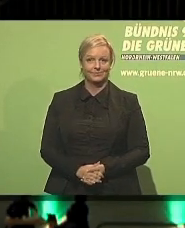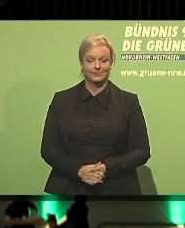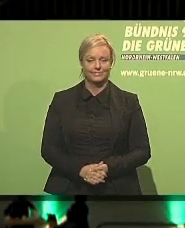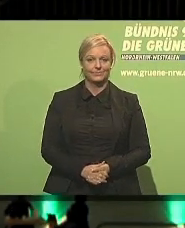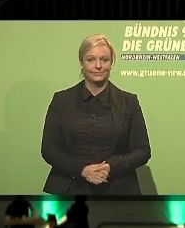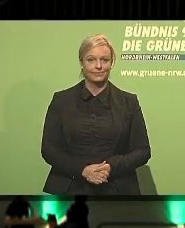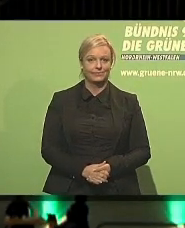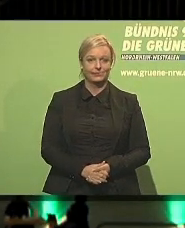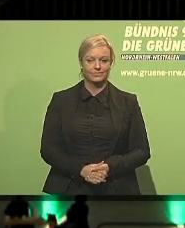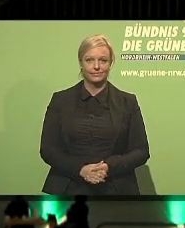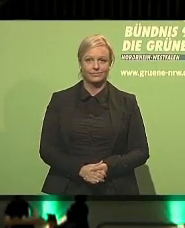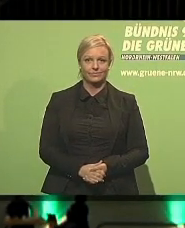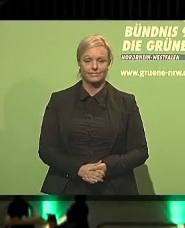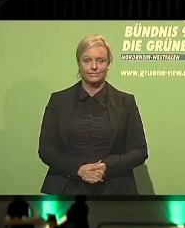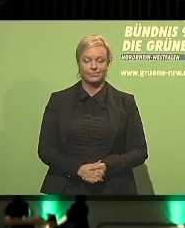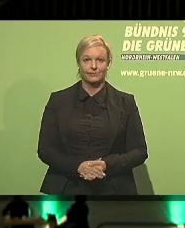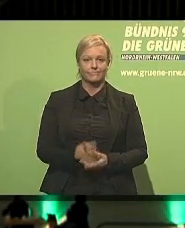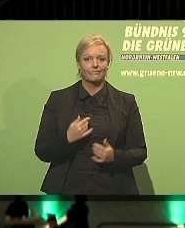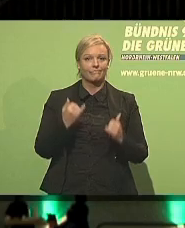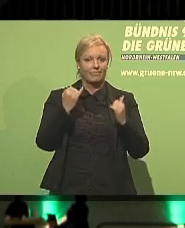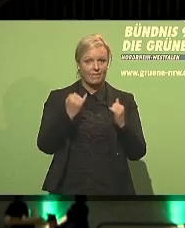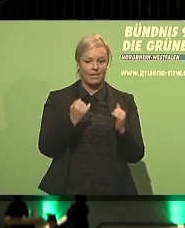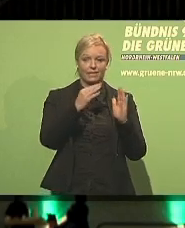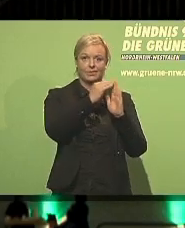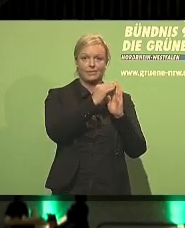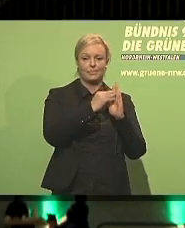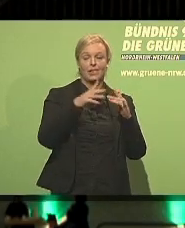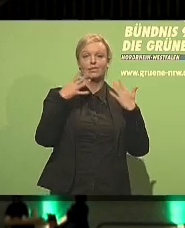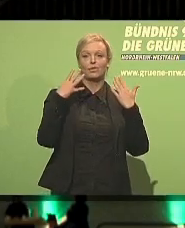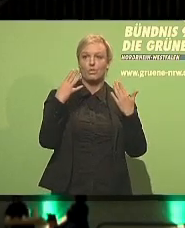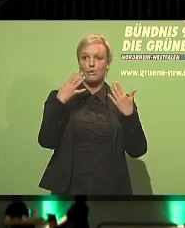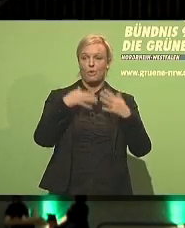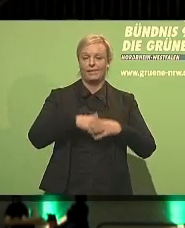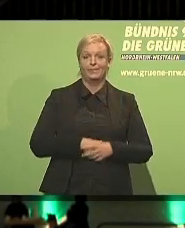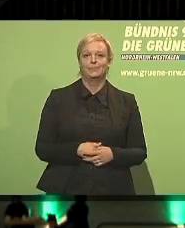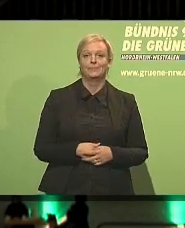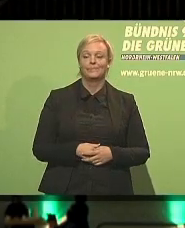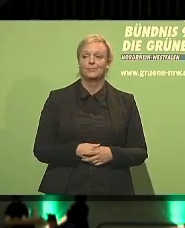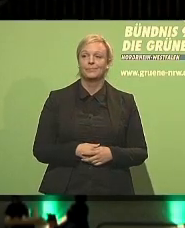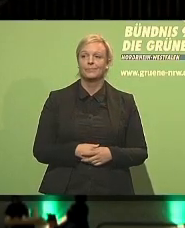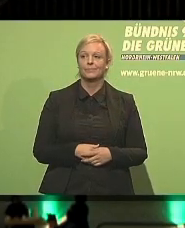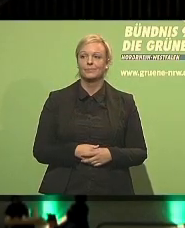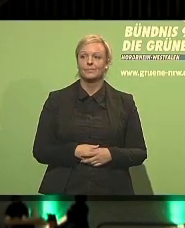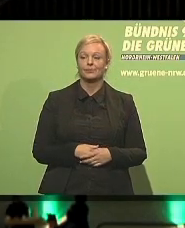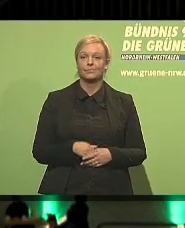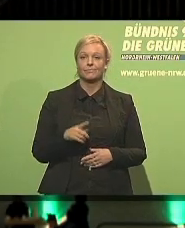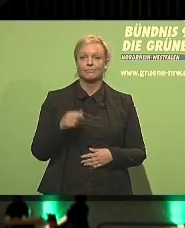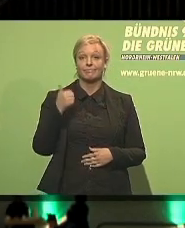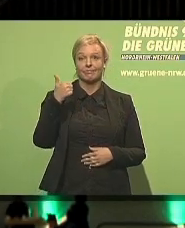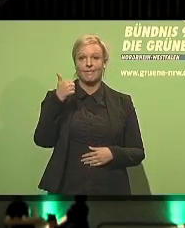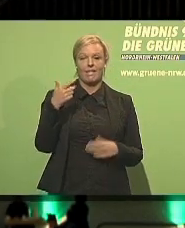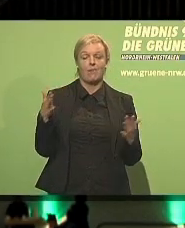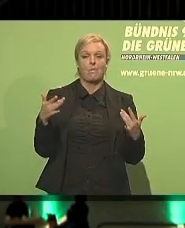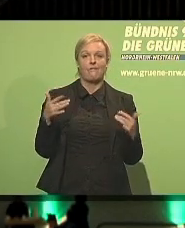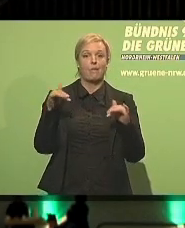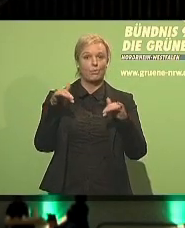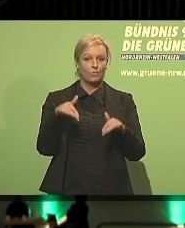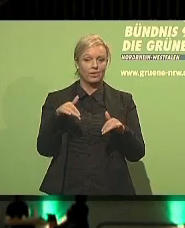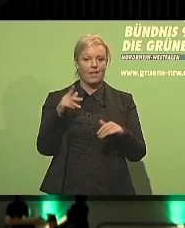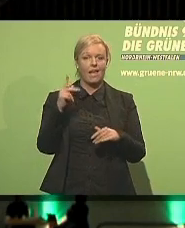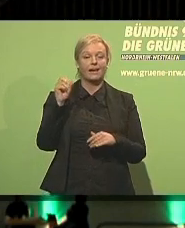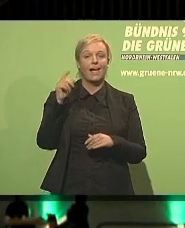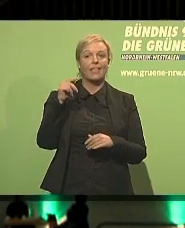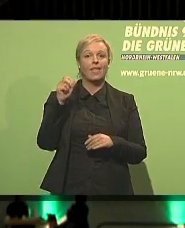Und ich würde dann Platz 9 aufrufen. Hier liegt uns eine Bewerberin vor von